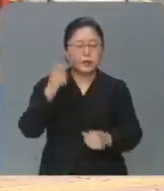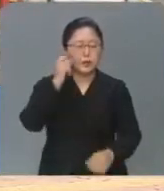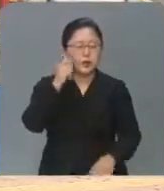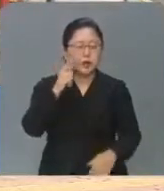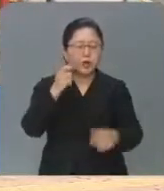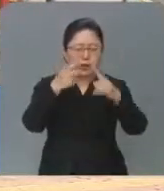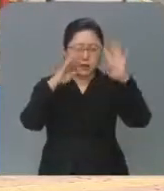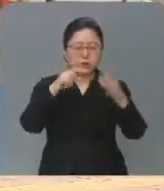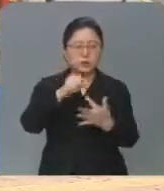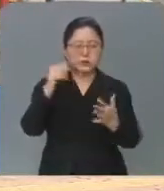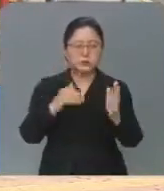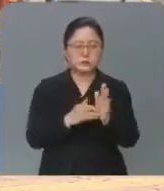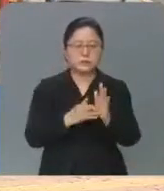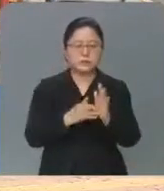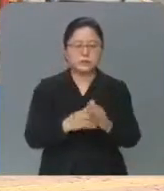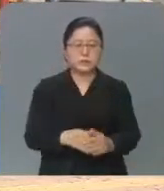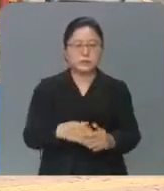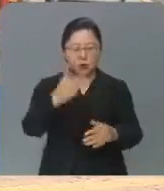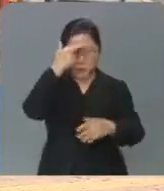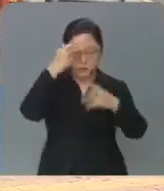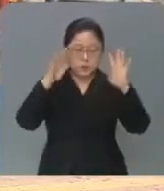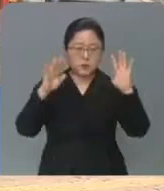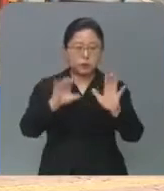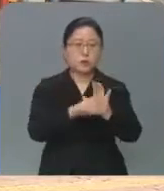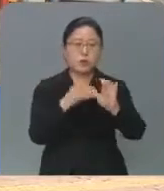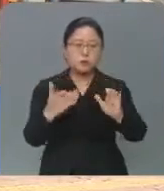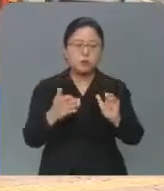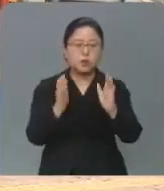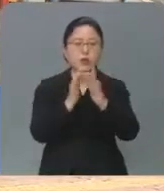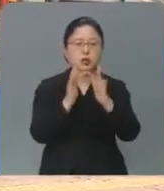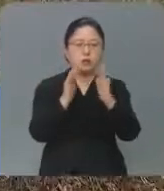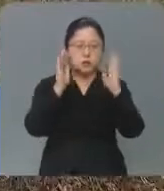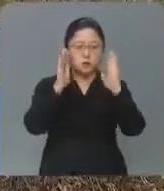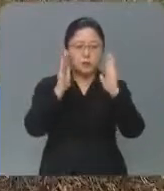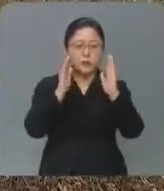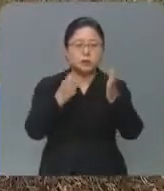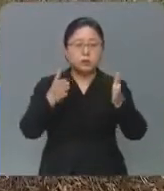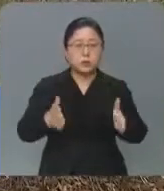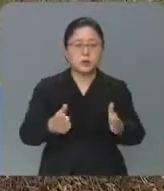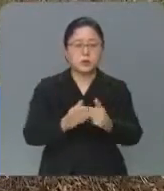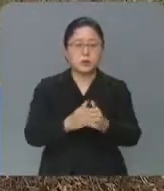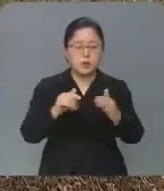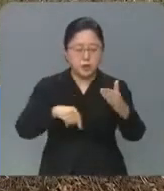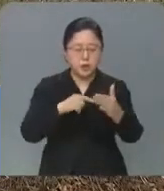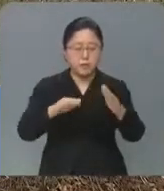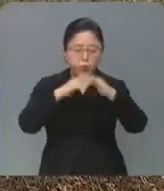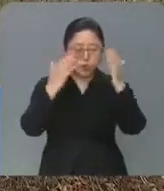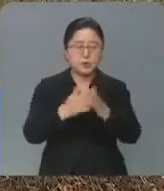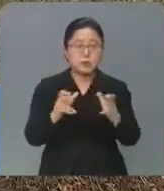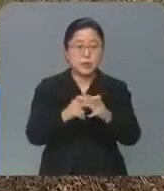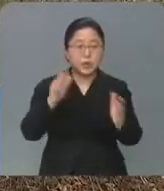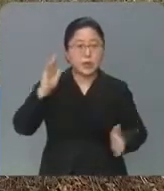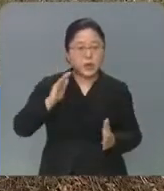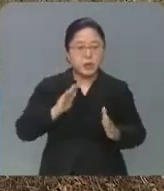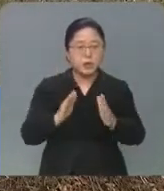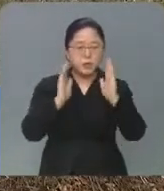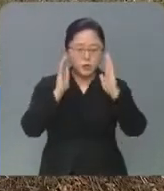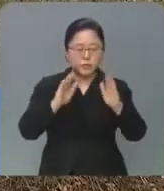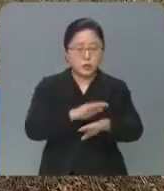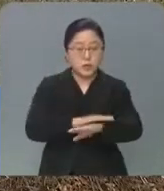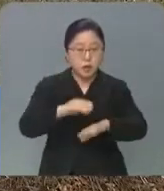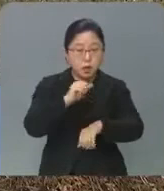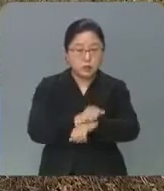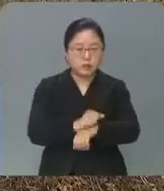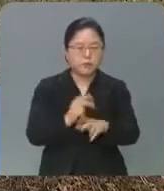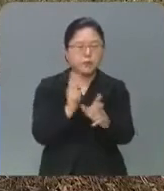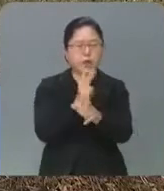대학으로 선정됐습니다. 조선대는 코로나19로 온라인 수업이 진행되는 동안 학내 모든 장애 학생들이 학습 진도를 따라가고